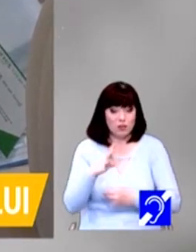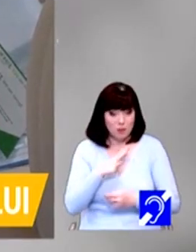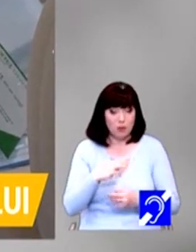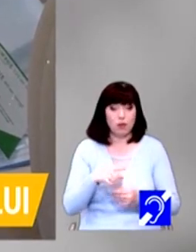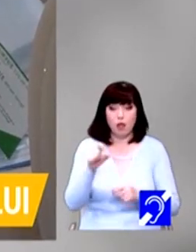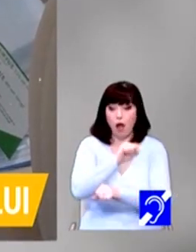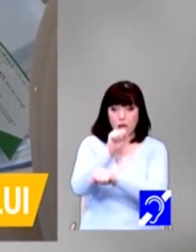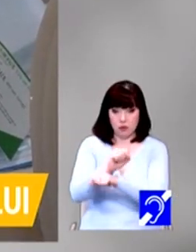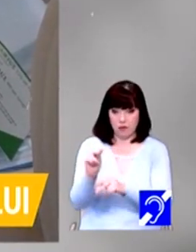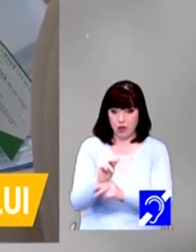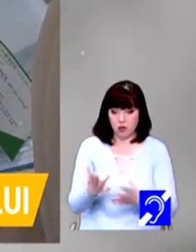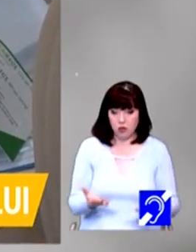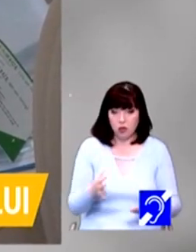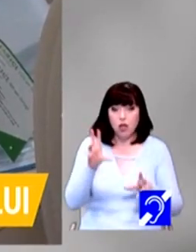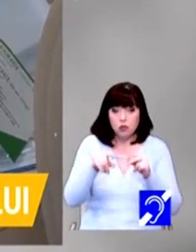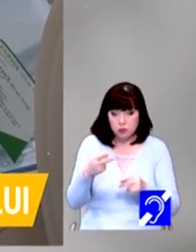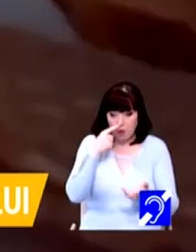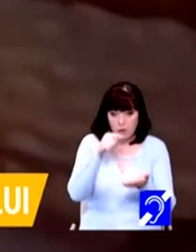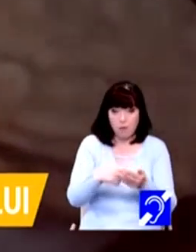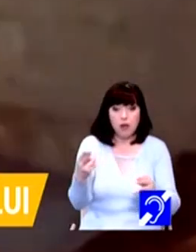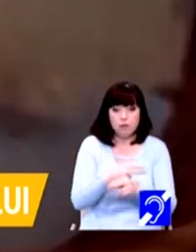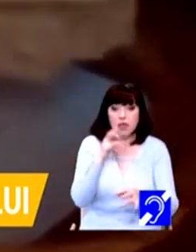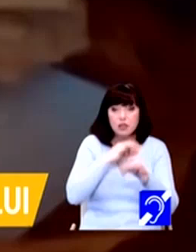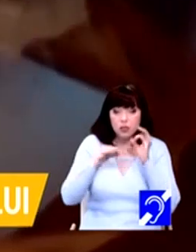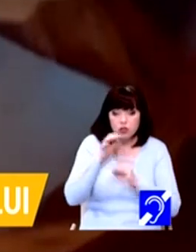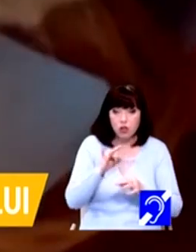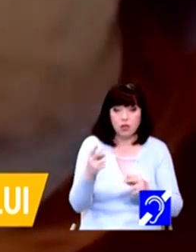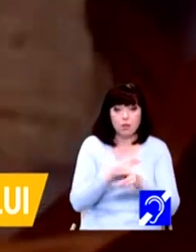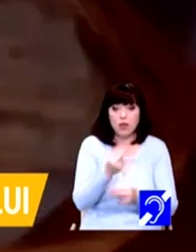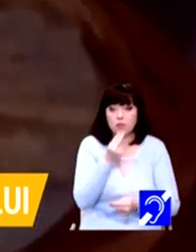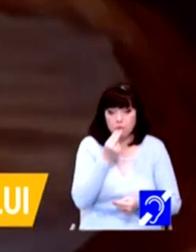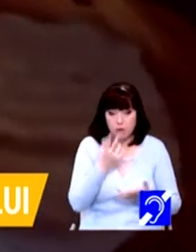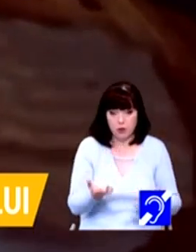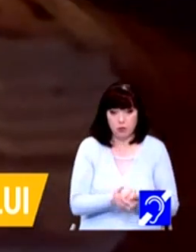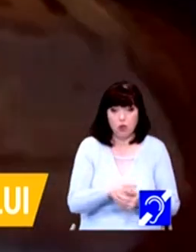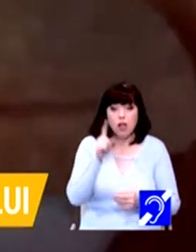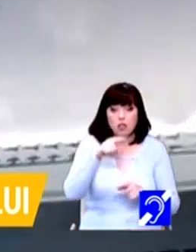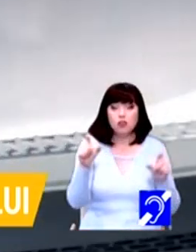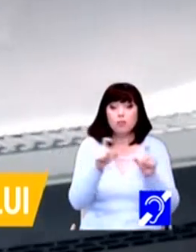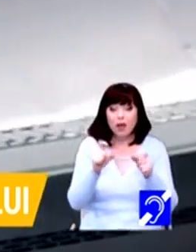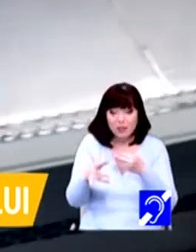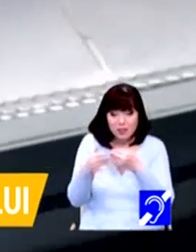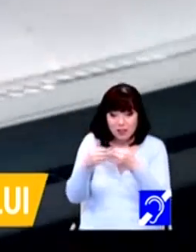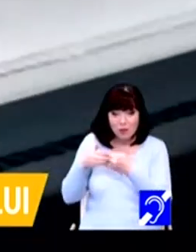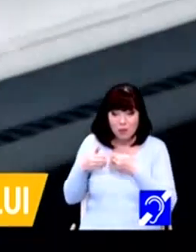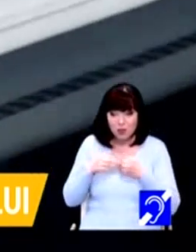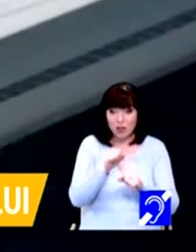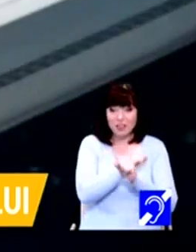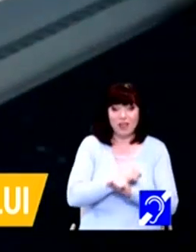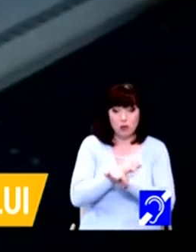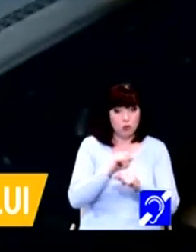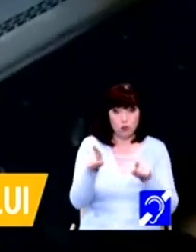activitatea. În plin război s-a pomenit fără medicamente și produsele alimentare necesare. Până și magazinele din apropierea sanatoriului